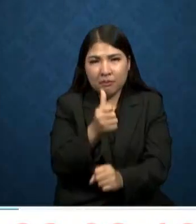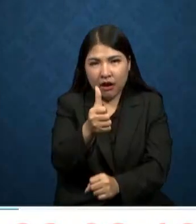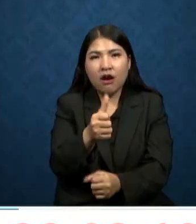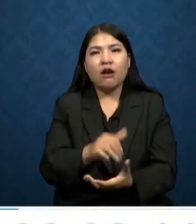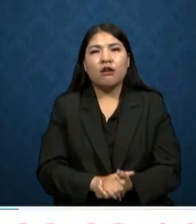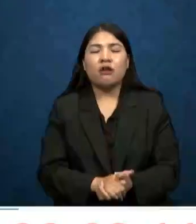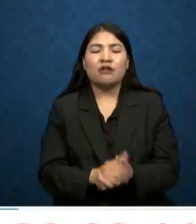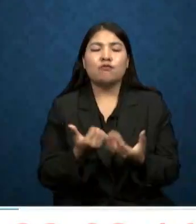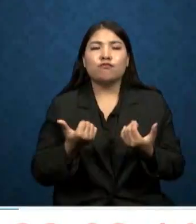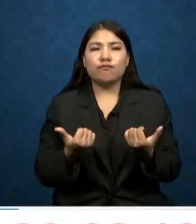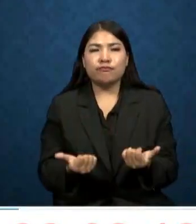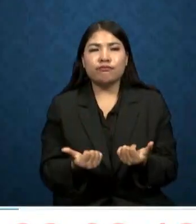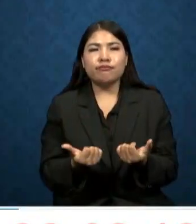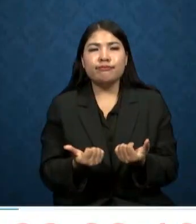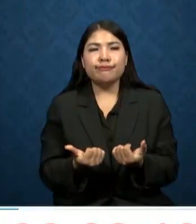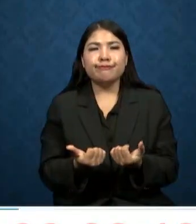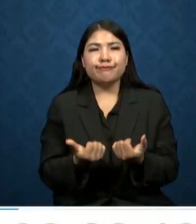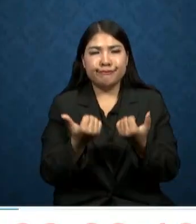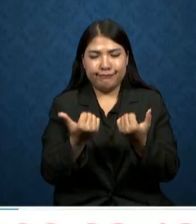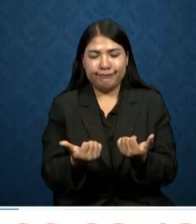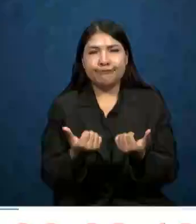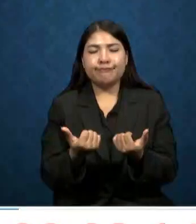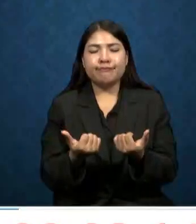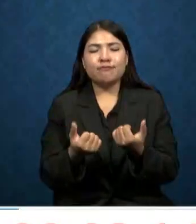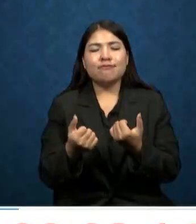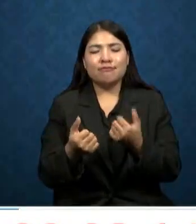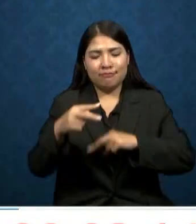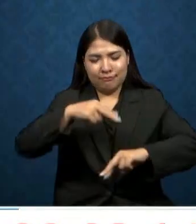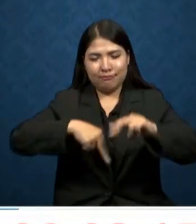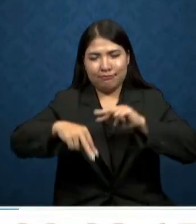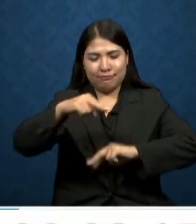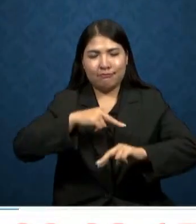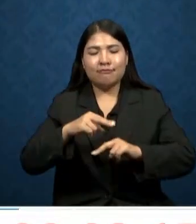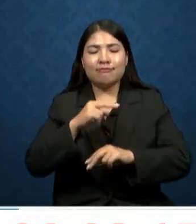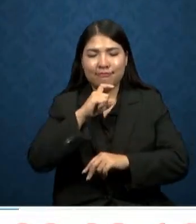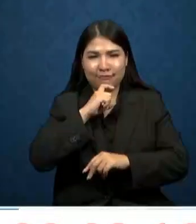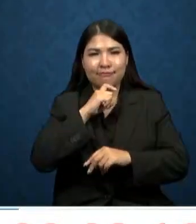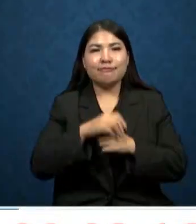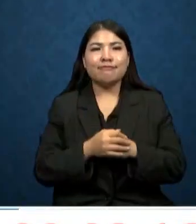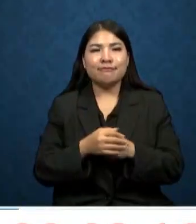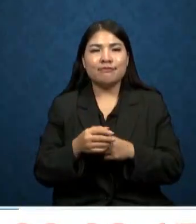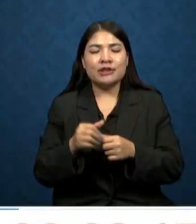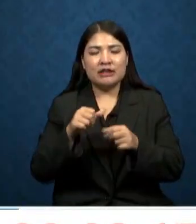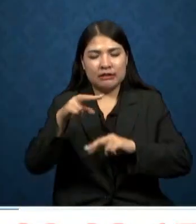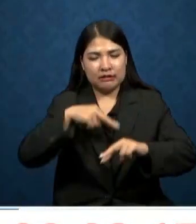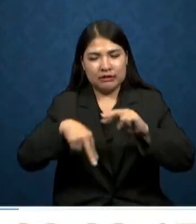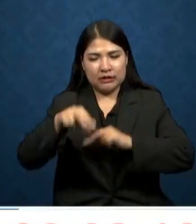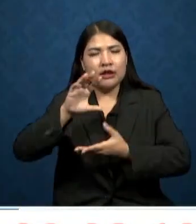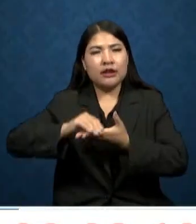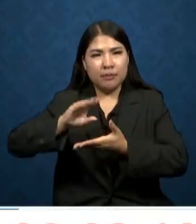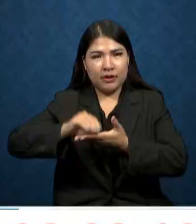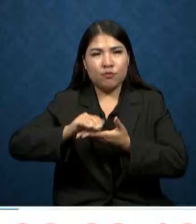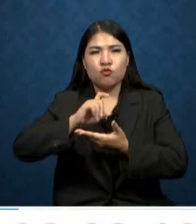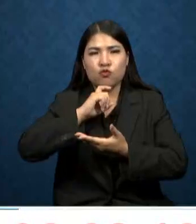ก็อยู่ในเ่อระยะเวลาที่เราศึกษาอยู่นะฮะเพราะ